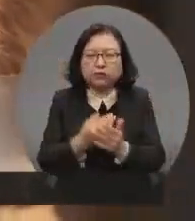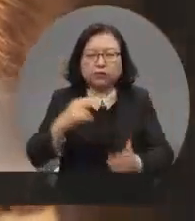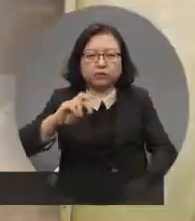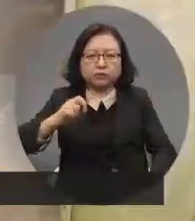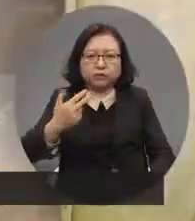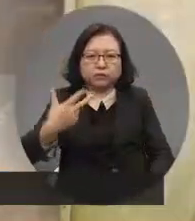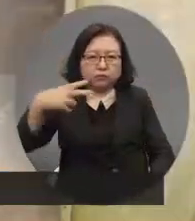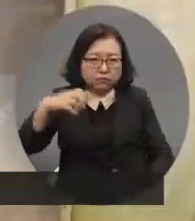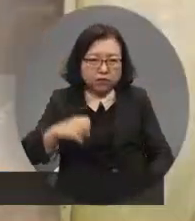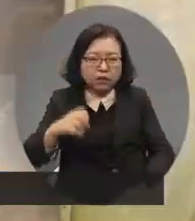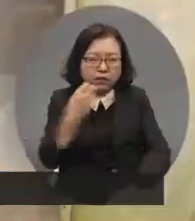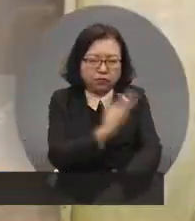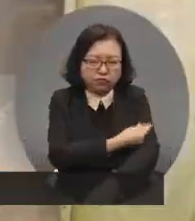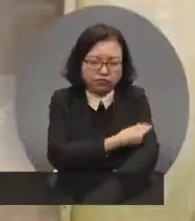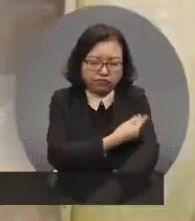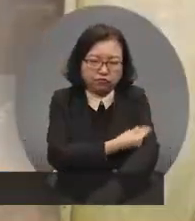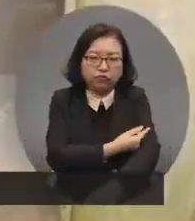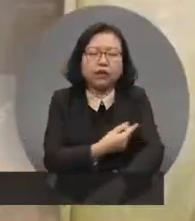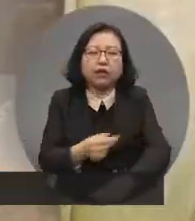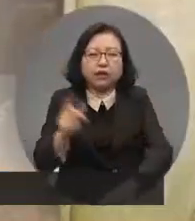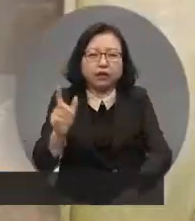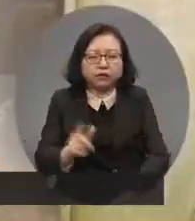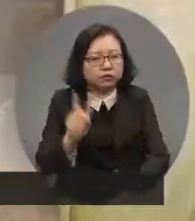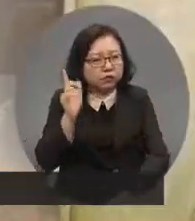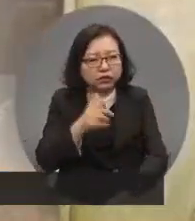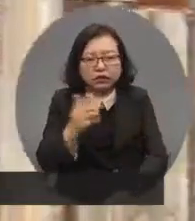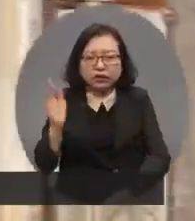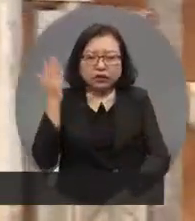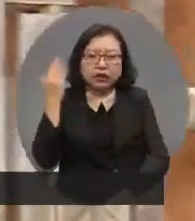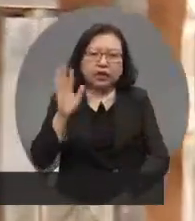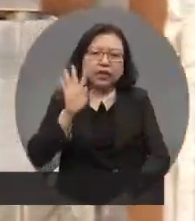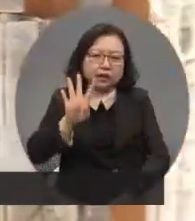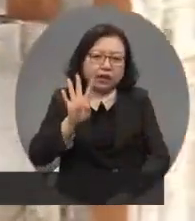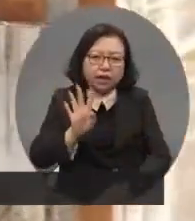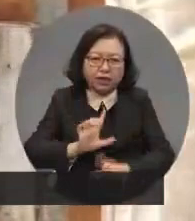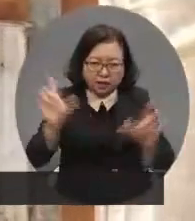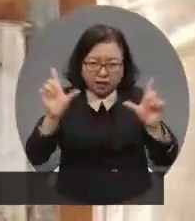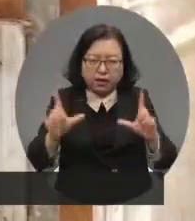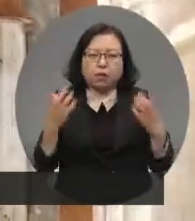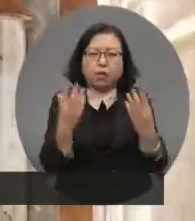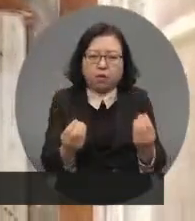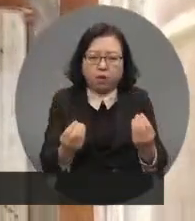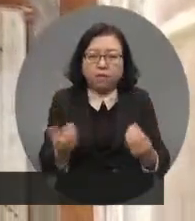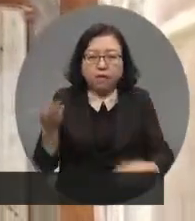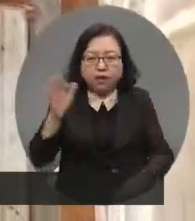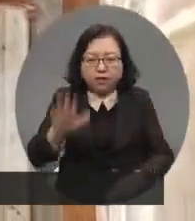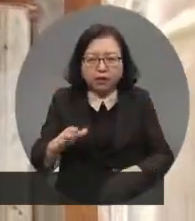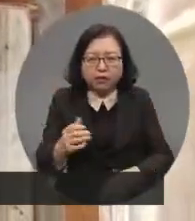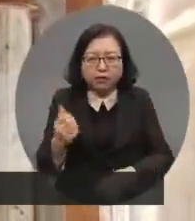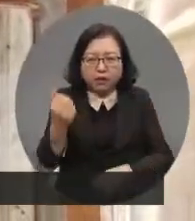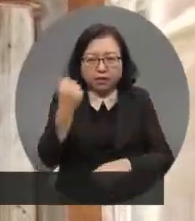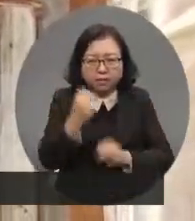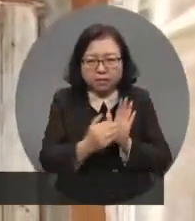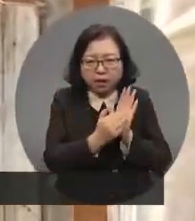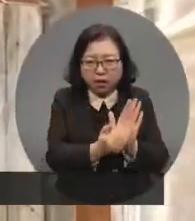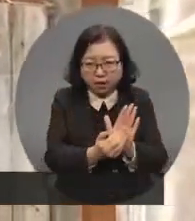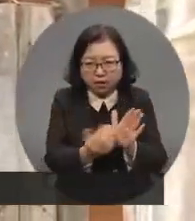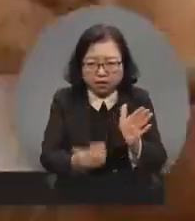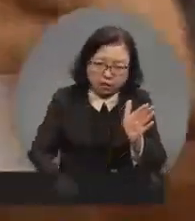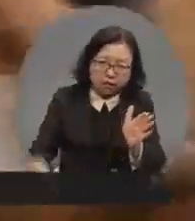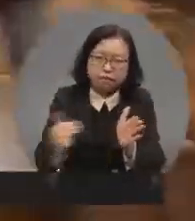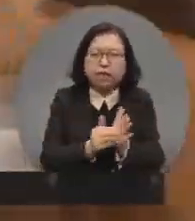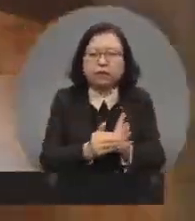6천 마리에 대한 백신 접종은 하루 뒤인 지난 4일에 끝났습니다. 그러나 항체 형성까지 걸리는 시간은 3주